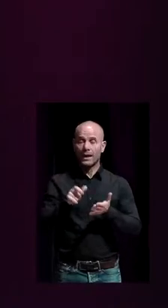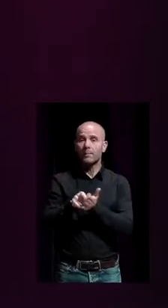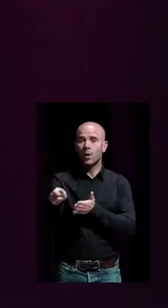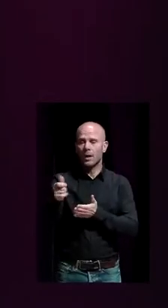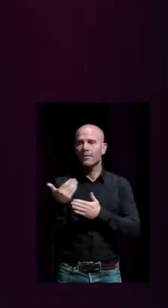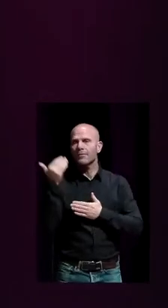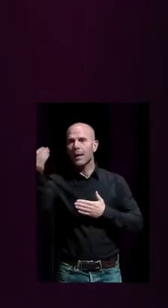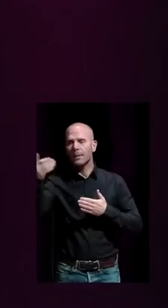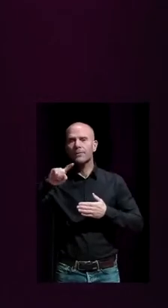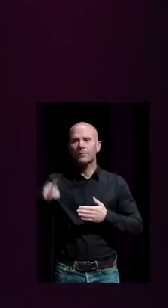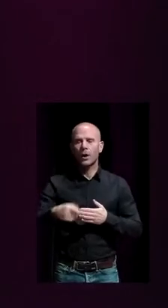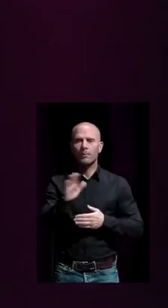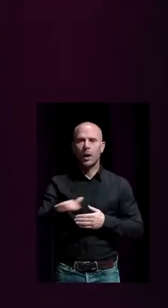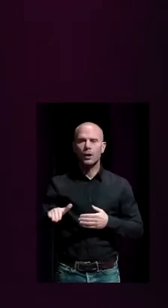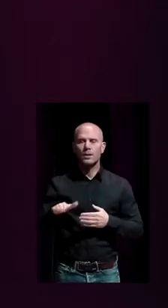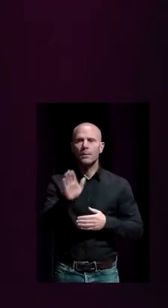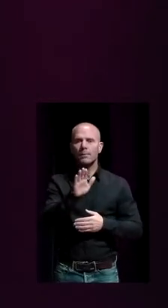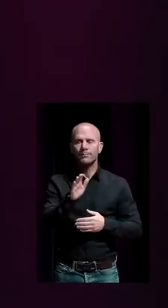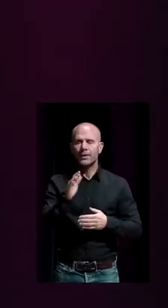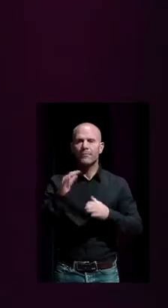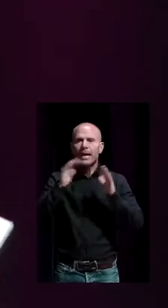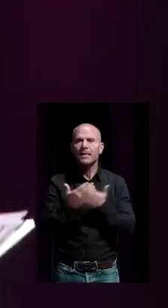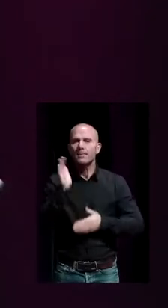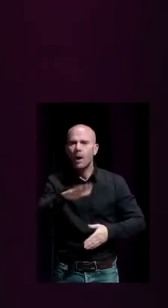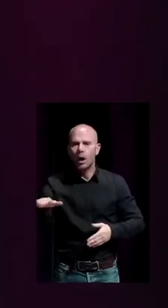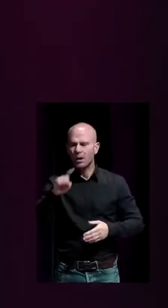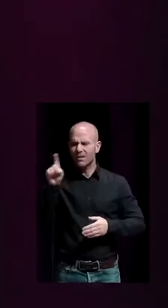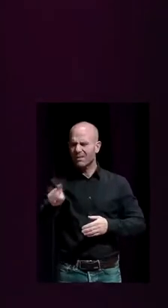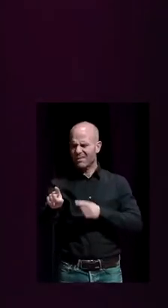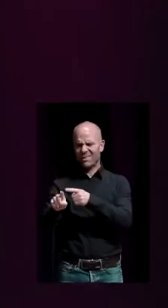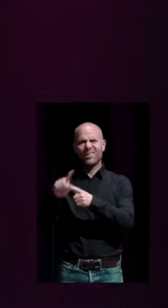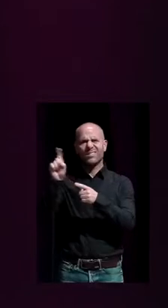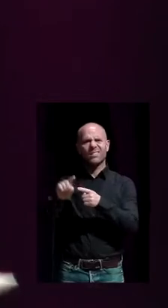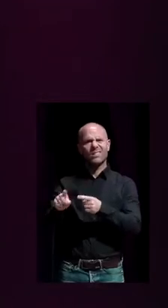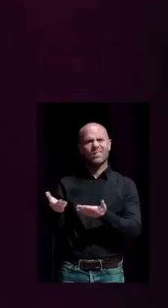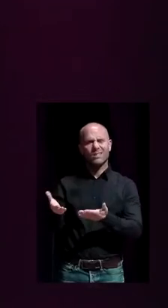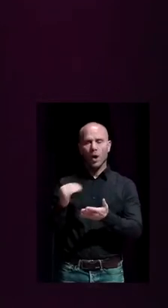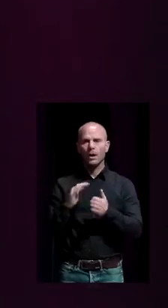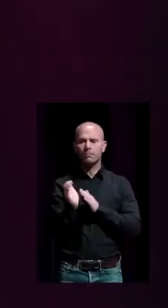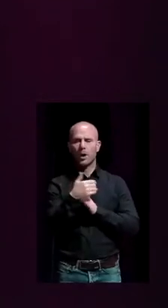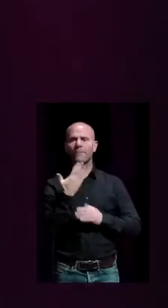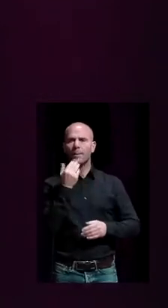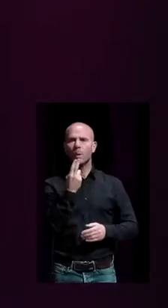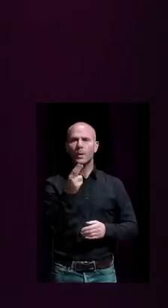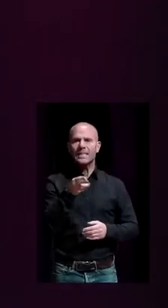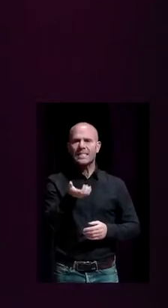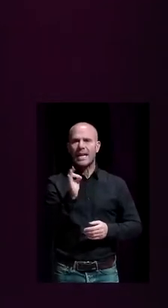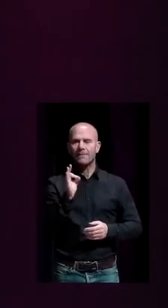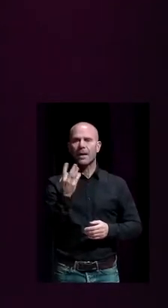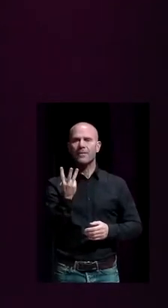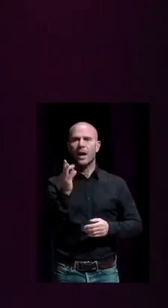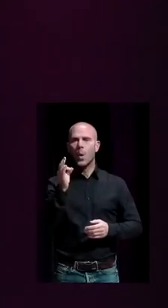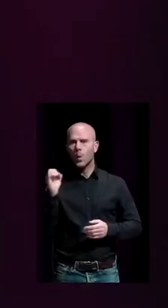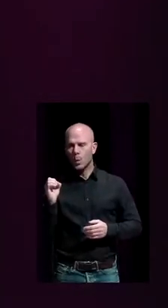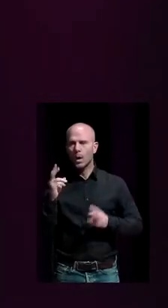världens barn? Frågetecken, tyvärr. Bakom den här rapporten så står UNICEF, WHO